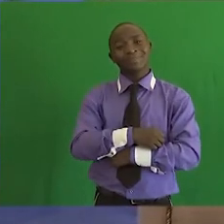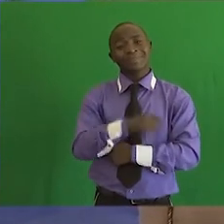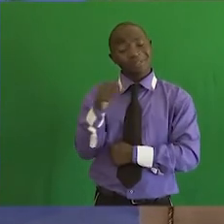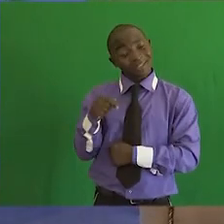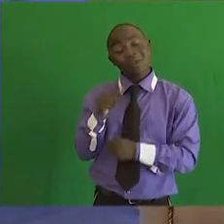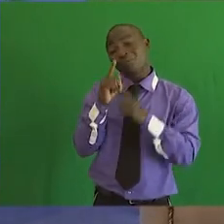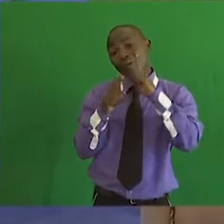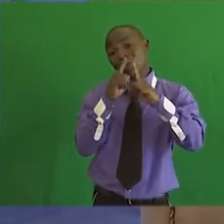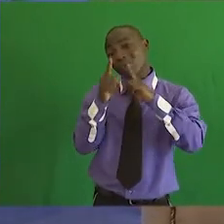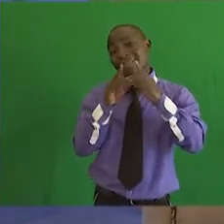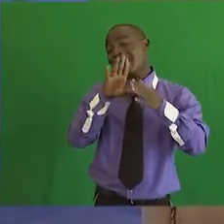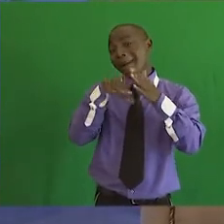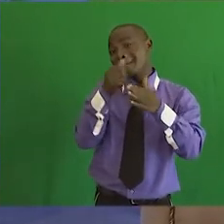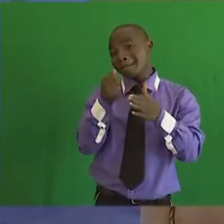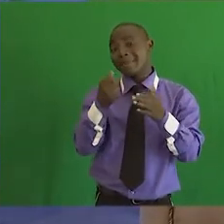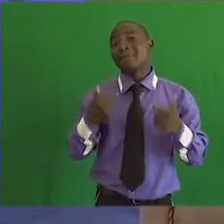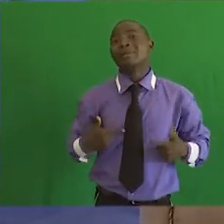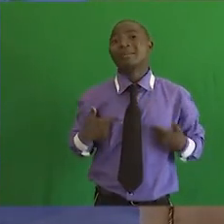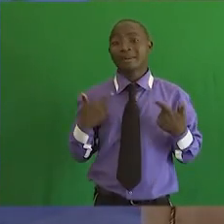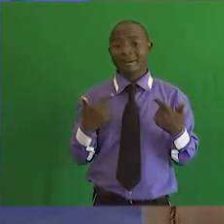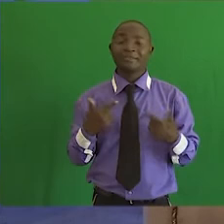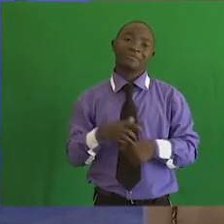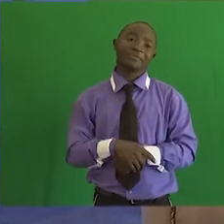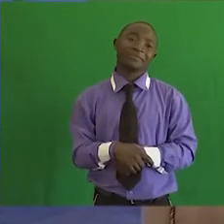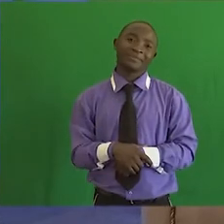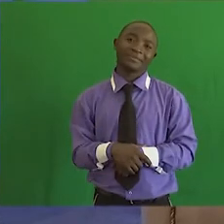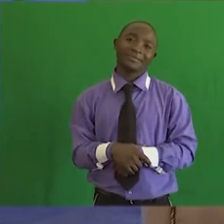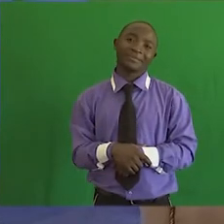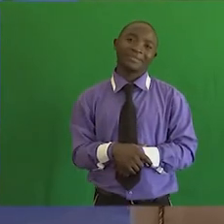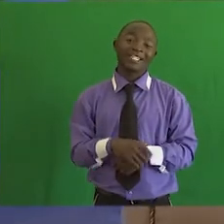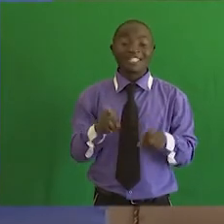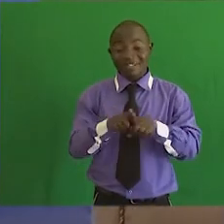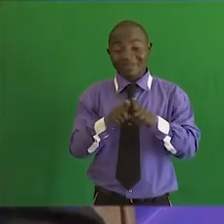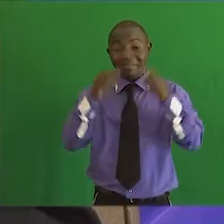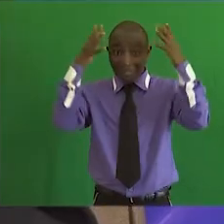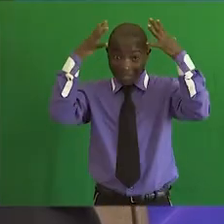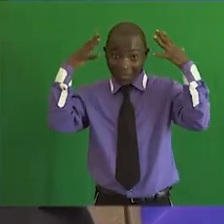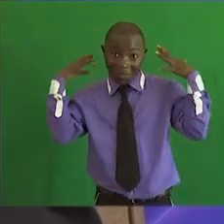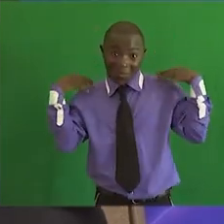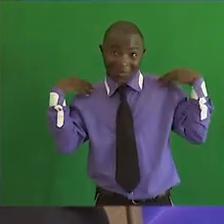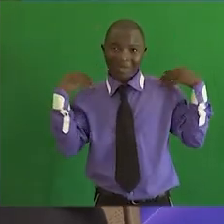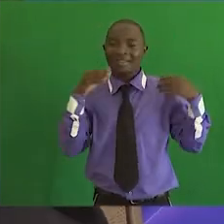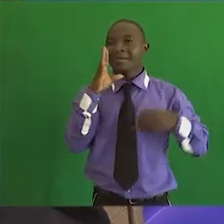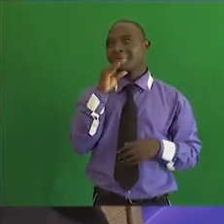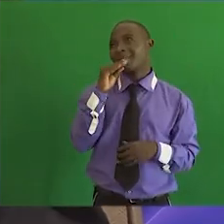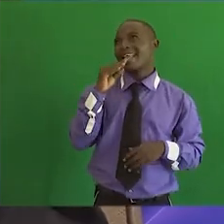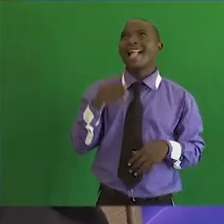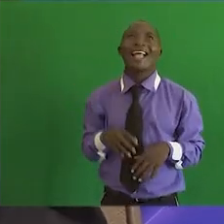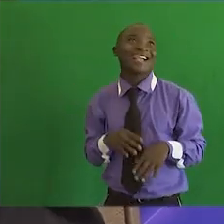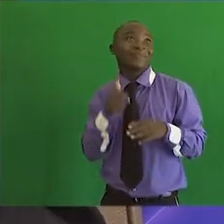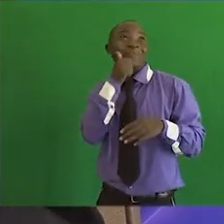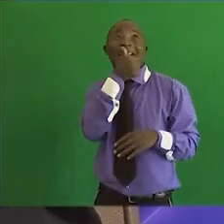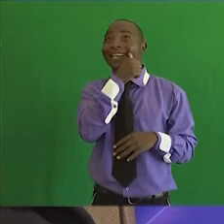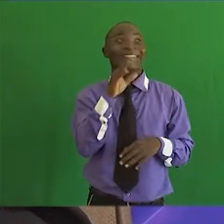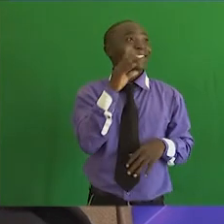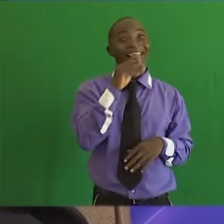Zvisingataurwe izviya ndozvatinoiswa Mai Chisamba show tinokudubura kunyange makuva embuka. Ndoda kutenda Mai Chisamba nemashoko ose